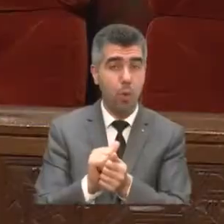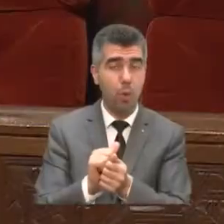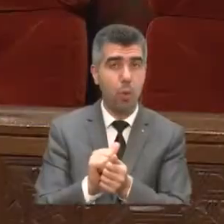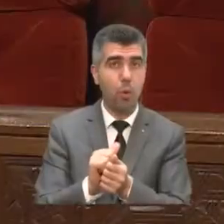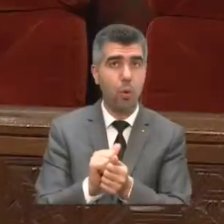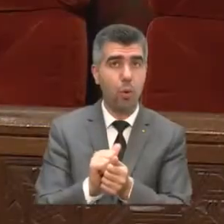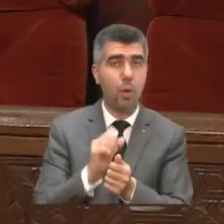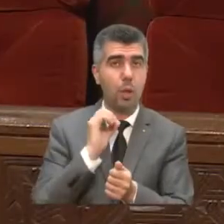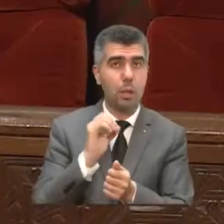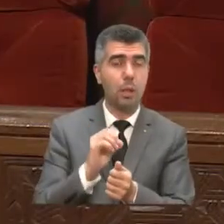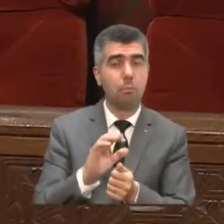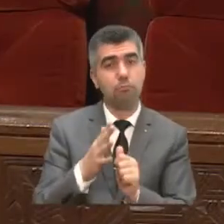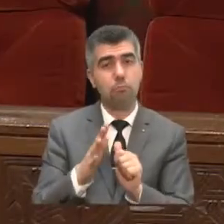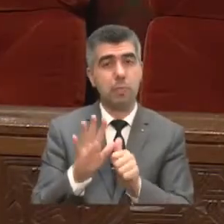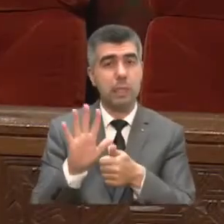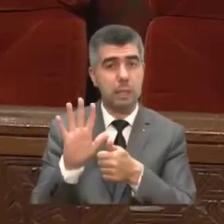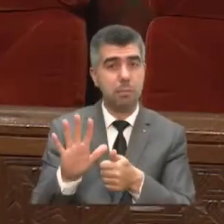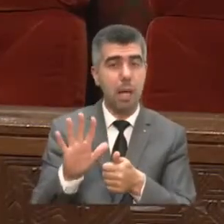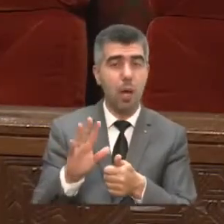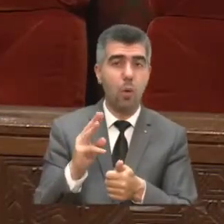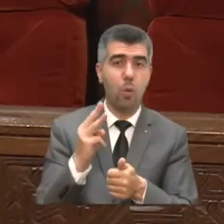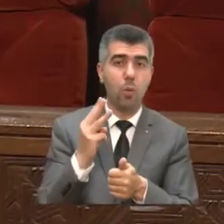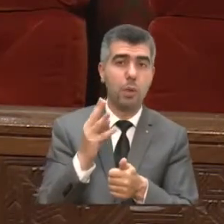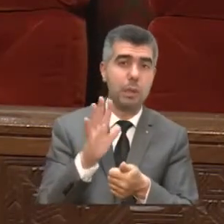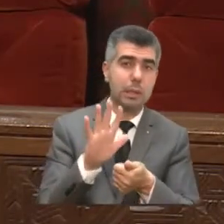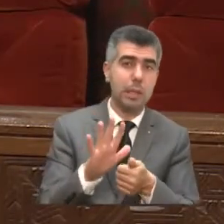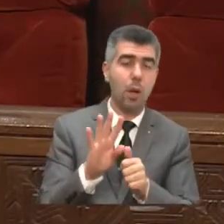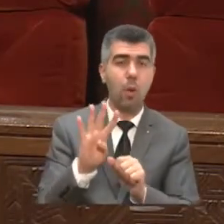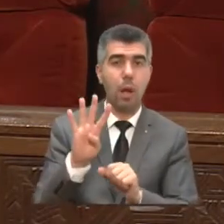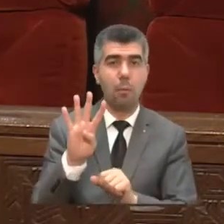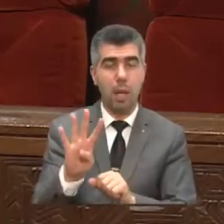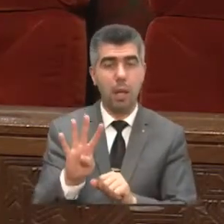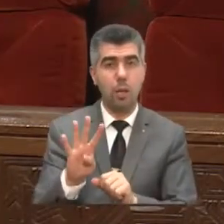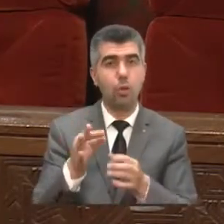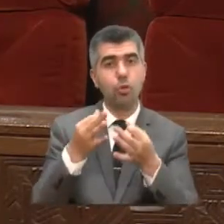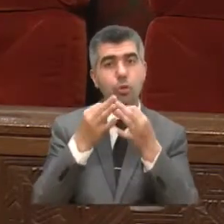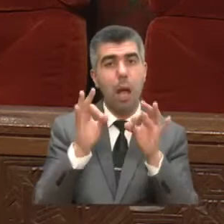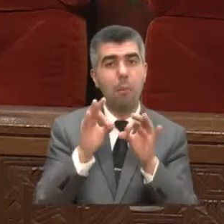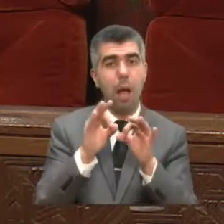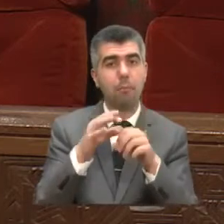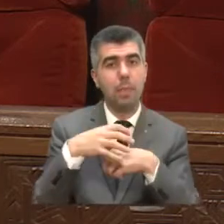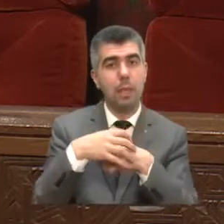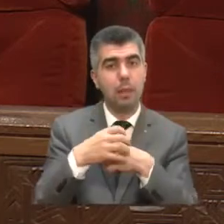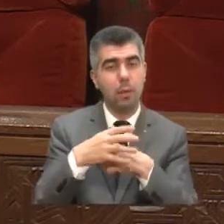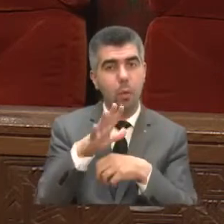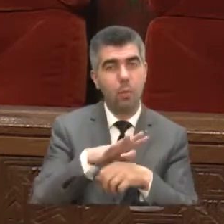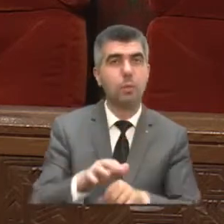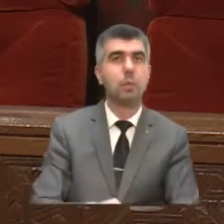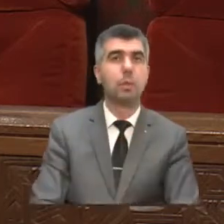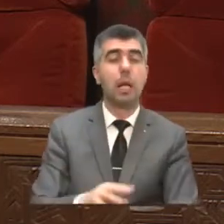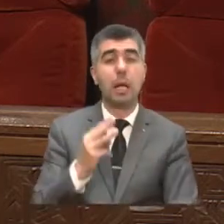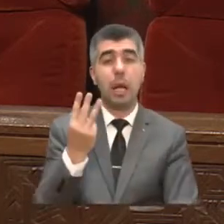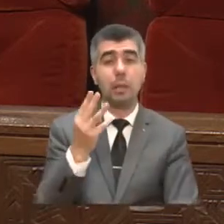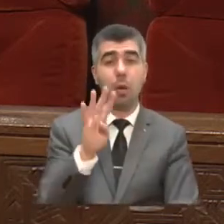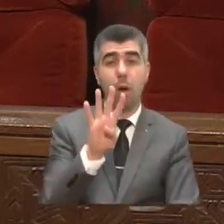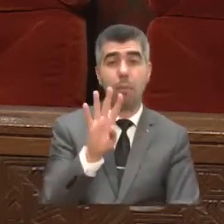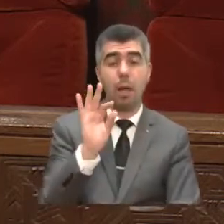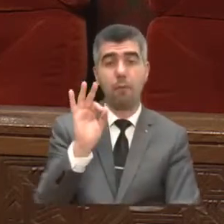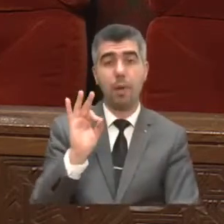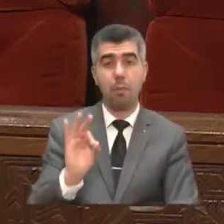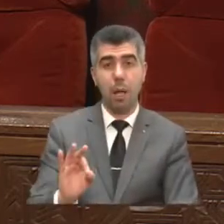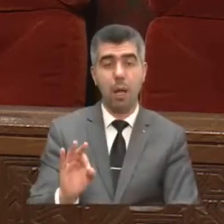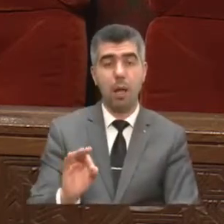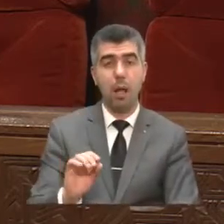على 646 تقريبا 650 دور الشباب، 43% منها كاينة في